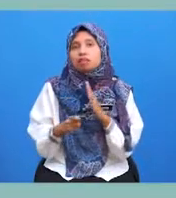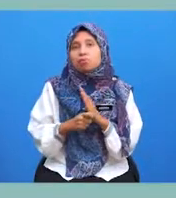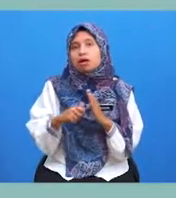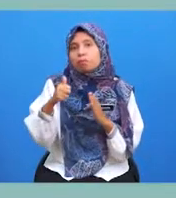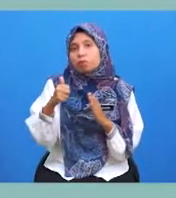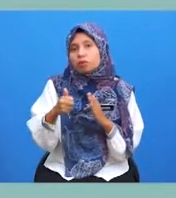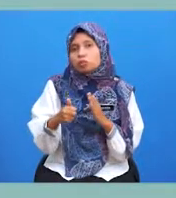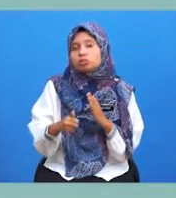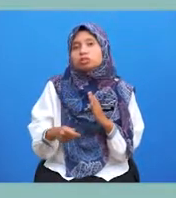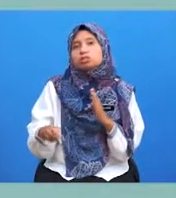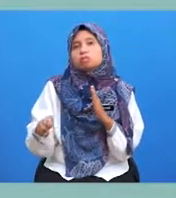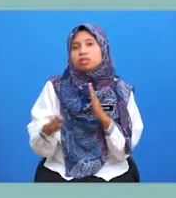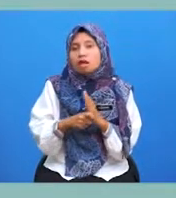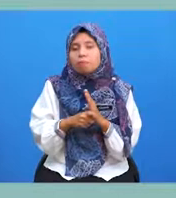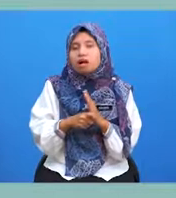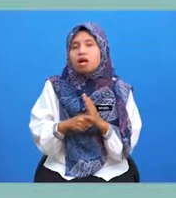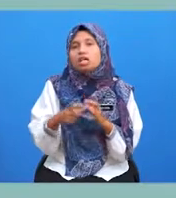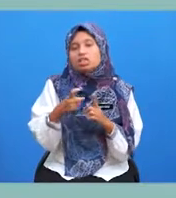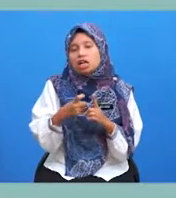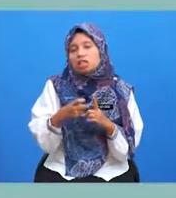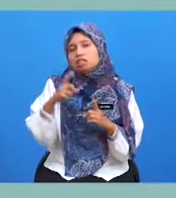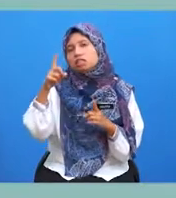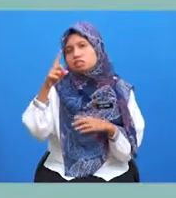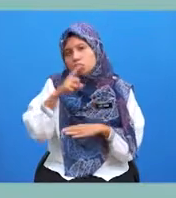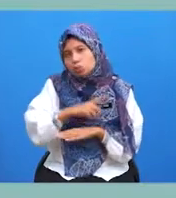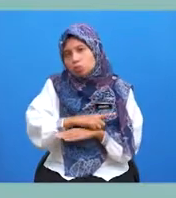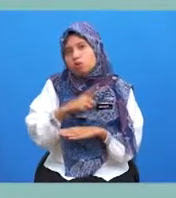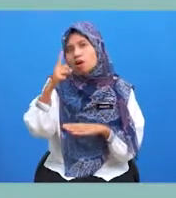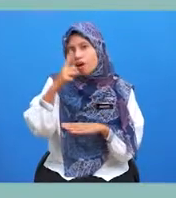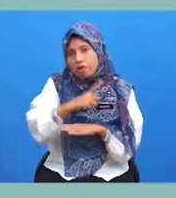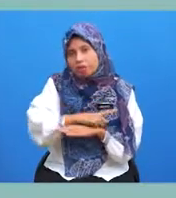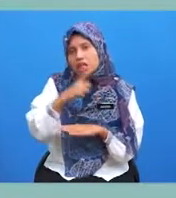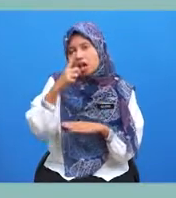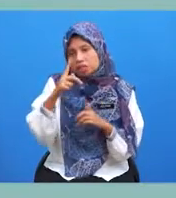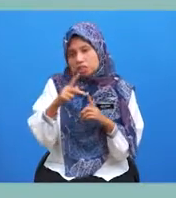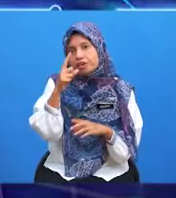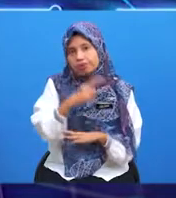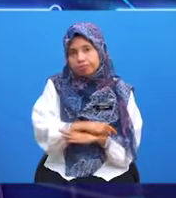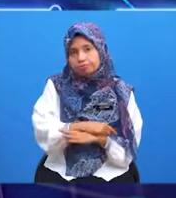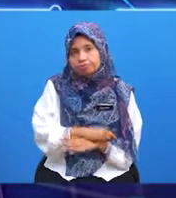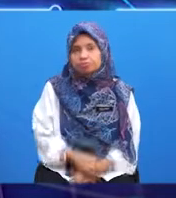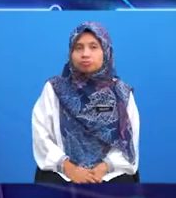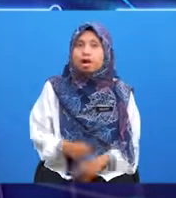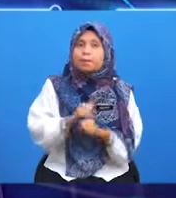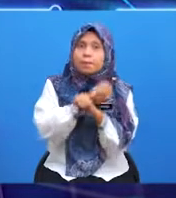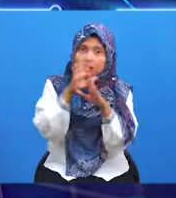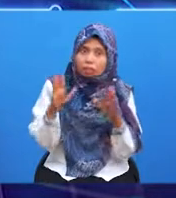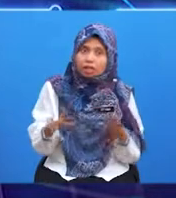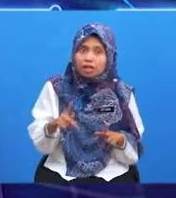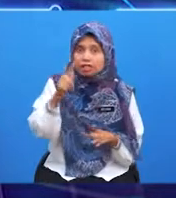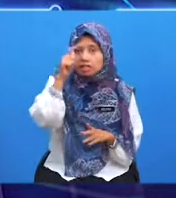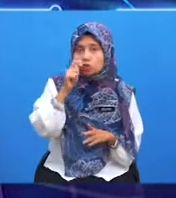ini semakin bertambah dari sehari demi kesehari. Perkembangan